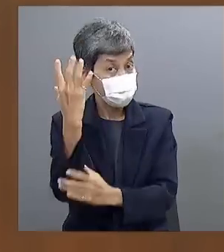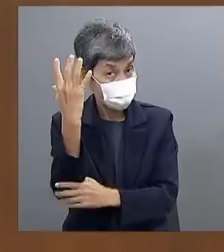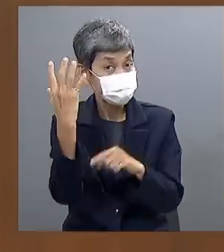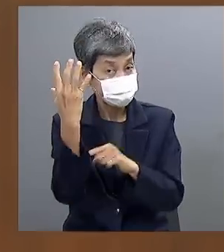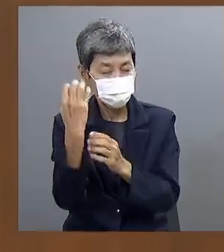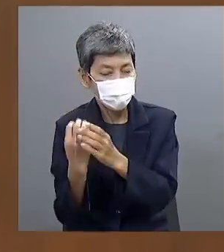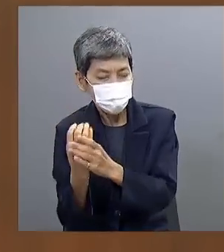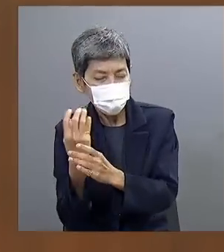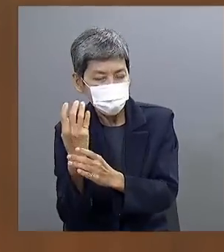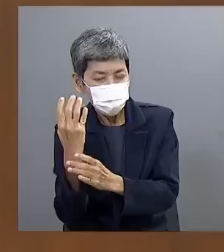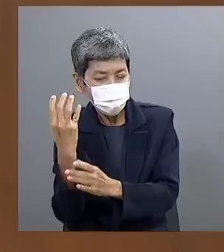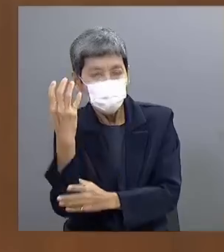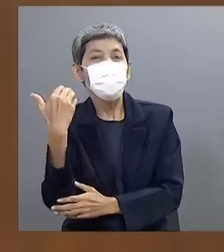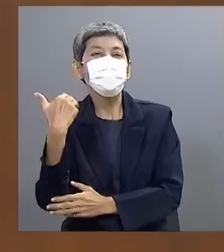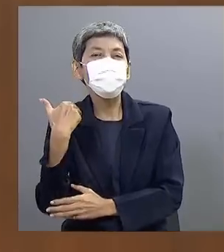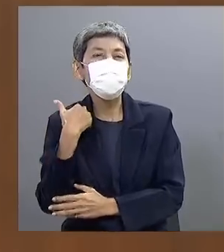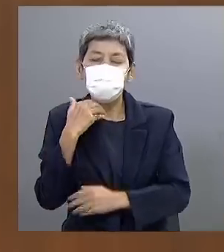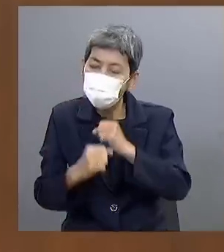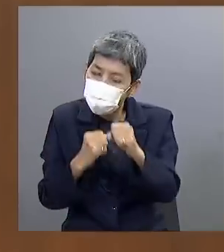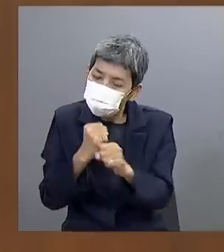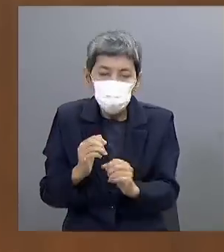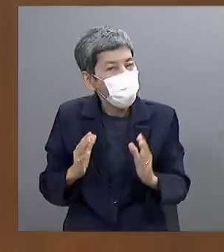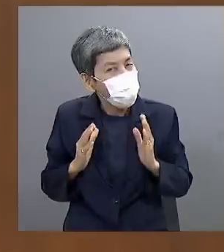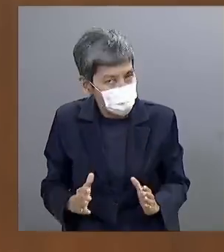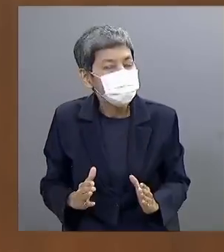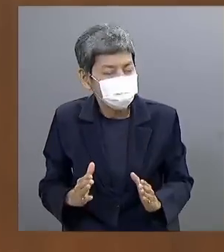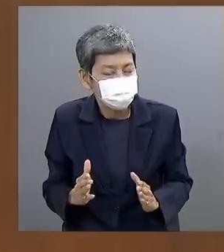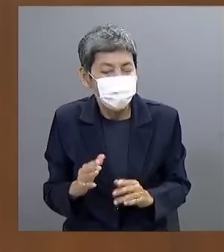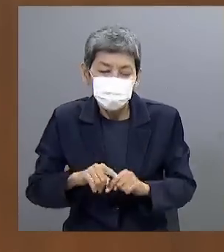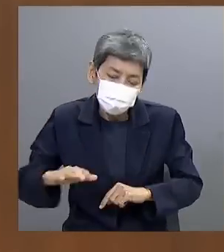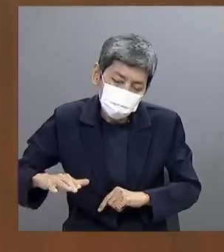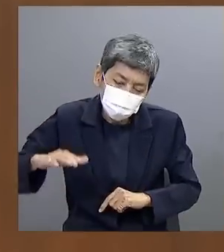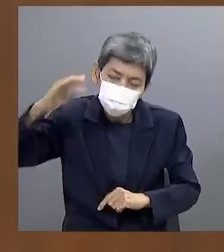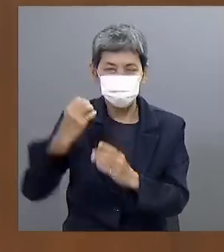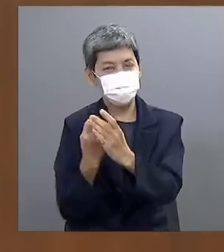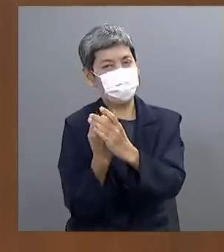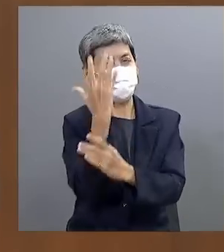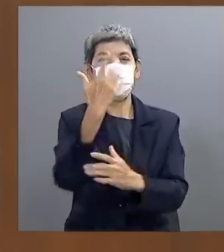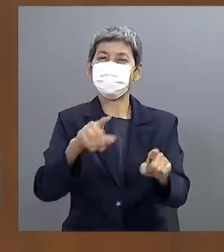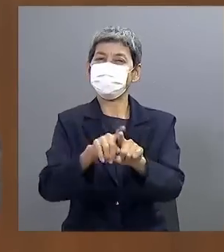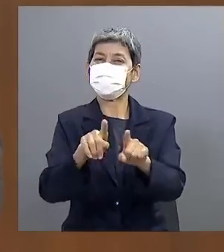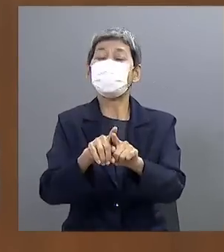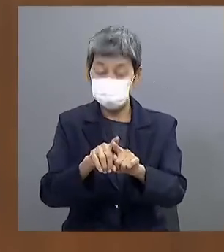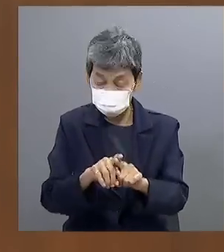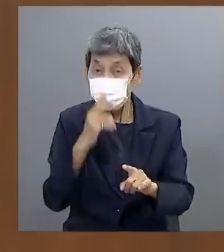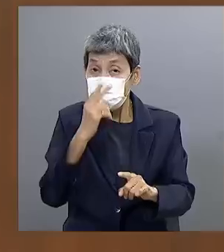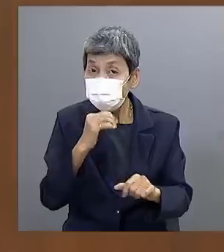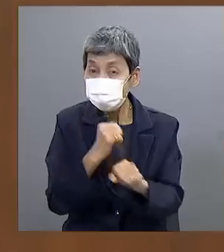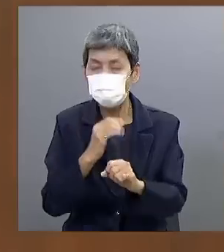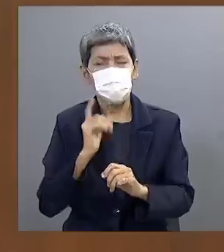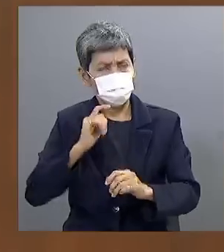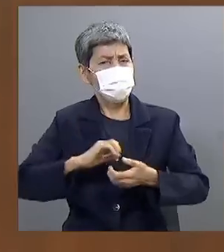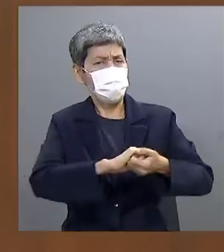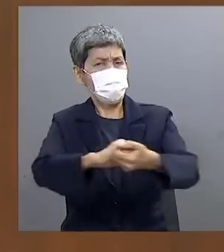พร้อมๆกับช่วงอายุของคนคนหนึ่งกันต่อไปได้นะคะในระยะยาวค่ะแต่ปัจจัยสำคัญนั่นก็คือการร่วมมือจากทุกคนนะคะไม่